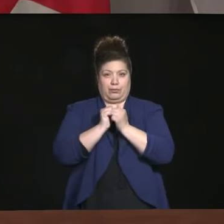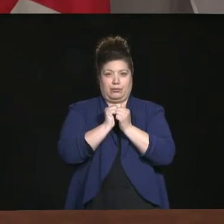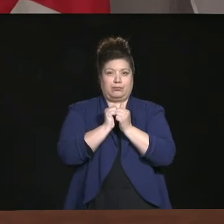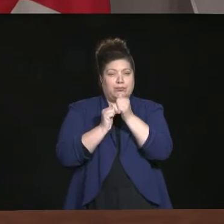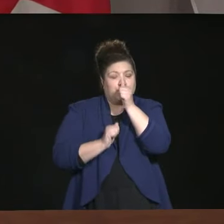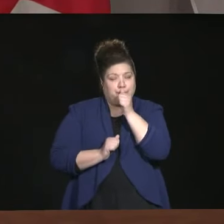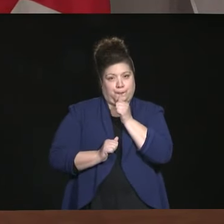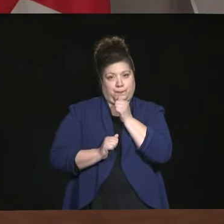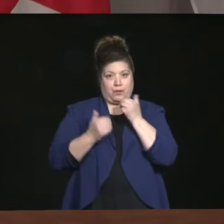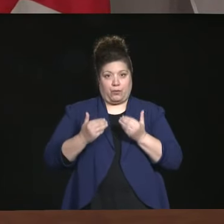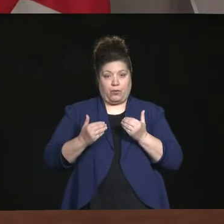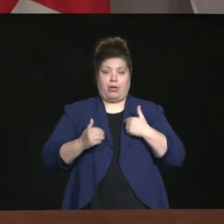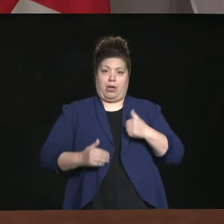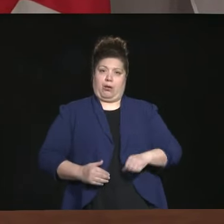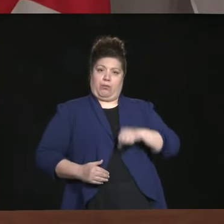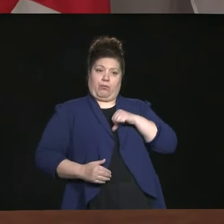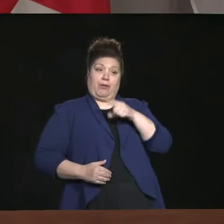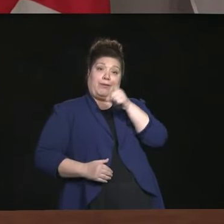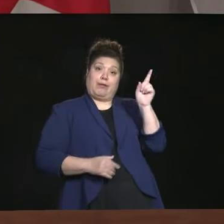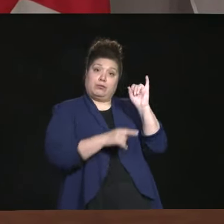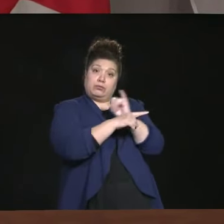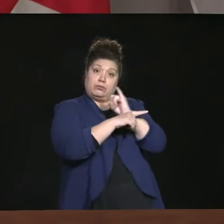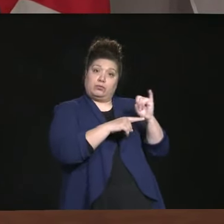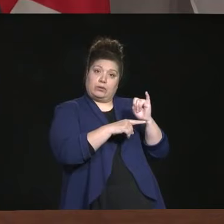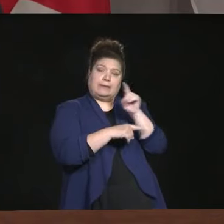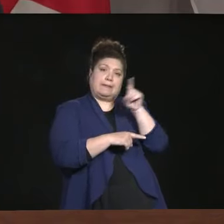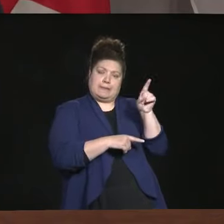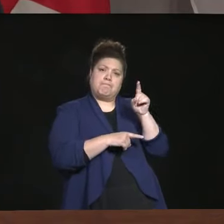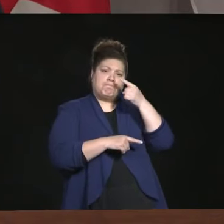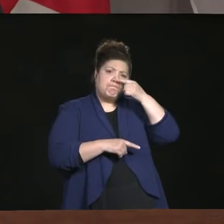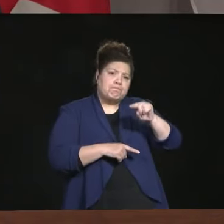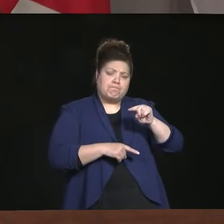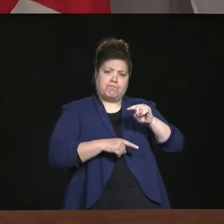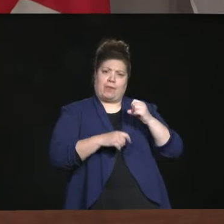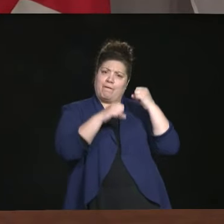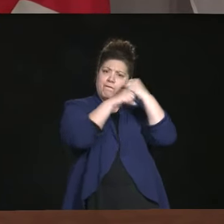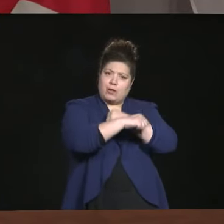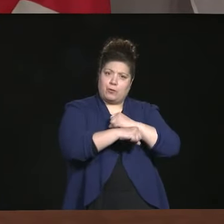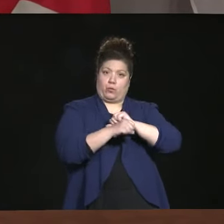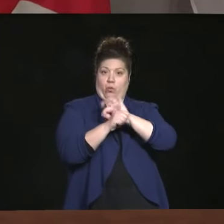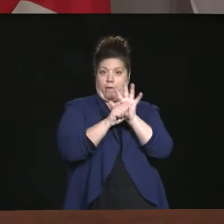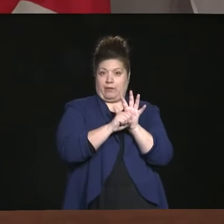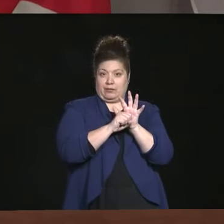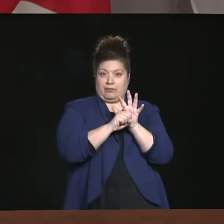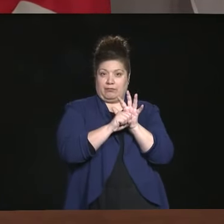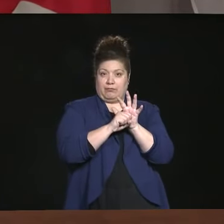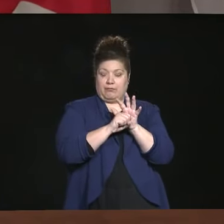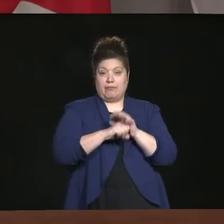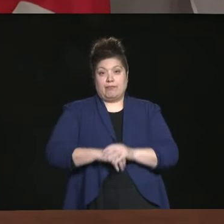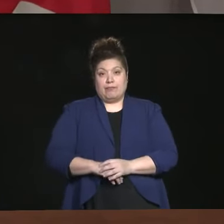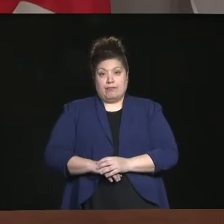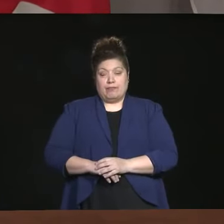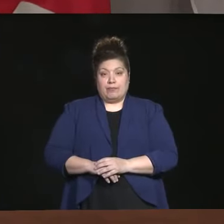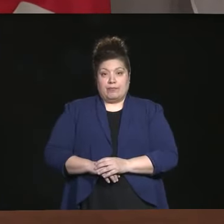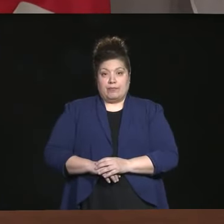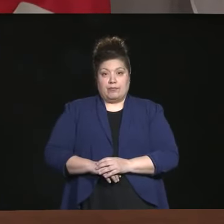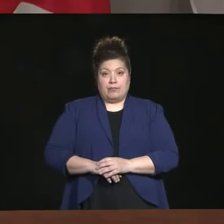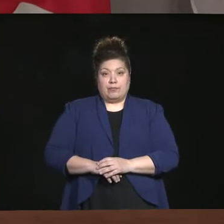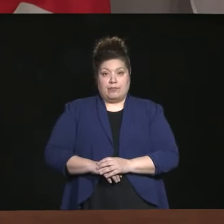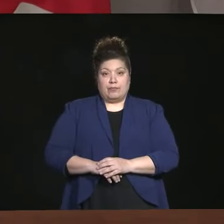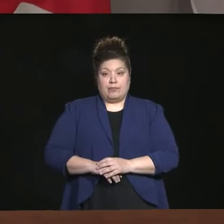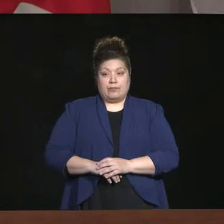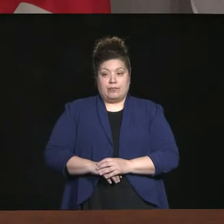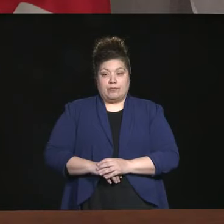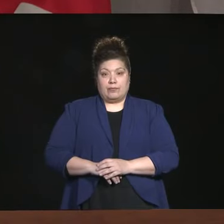fight COVID-19. Nous avons tous un rôle à jouer pour aplatir la